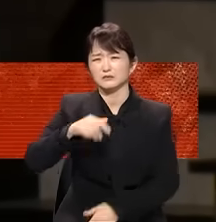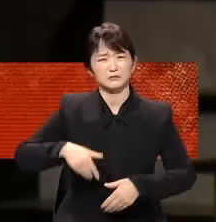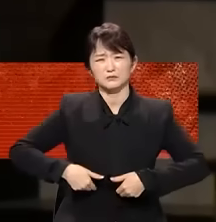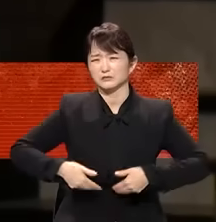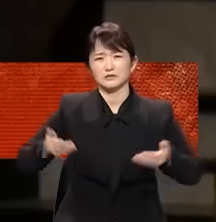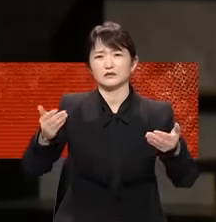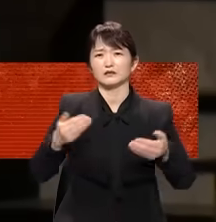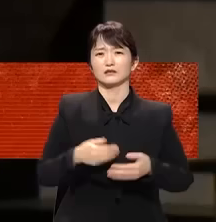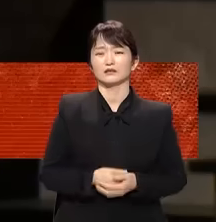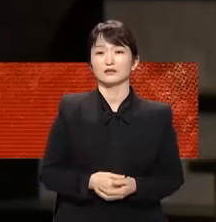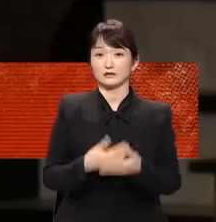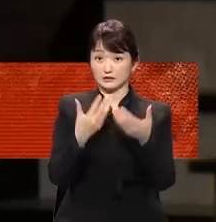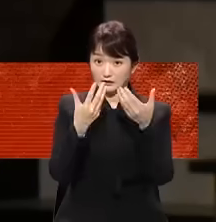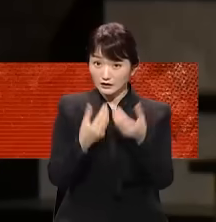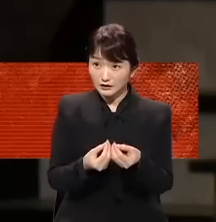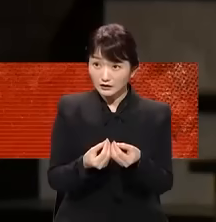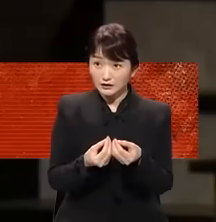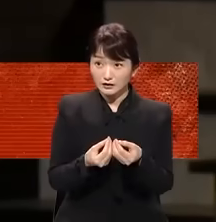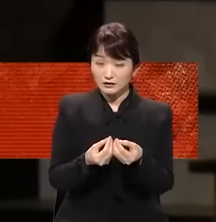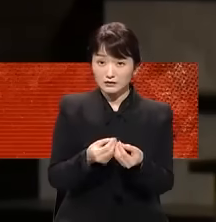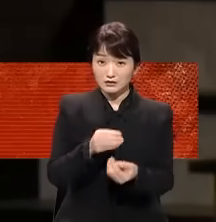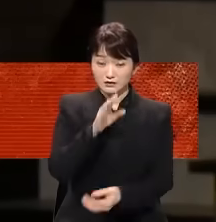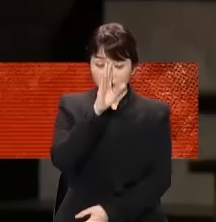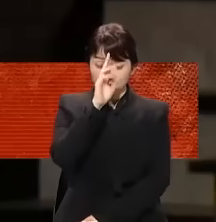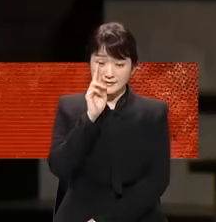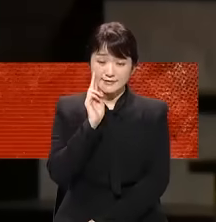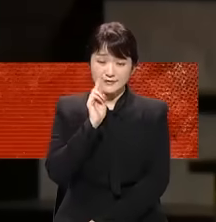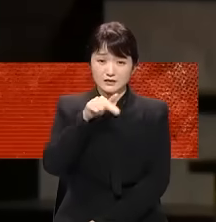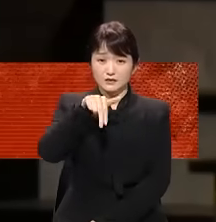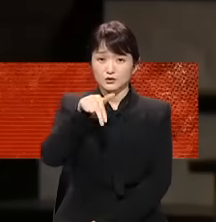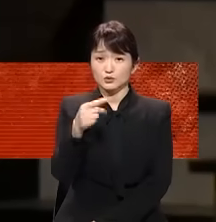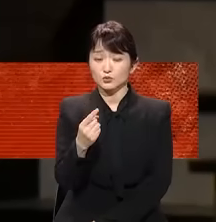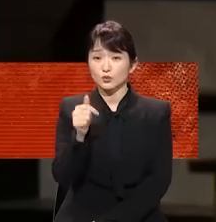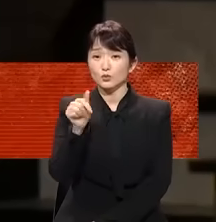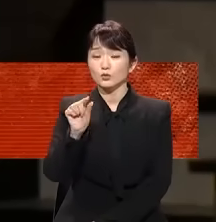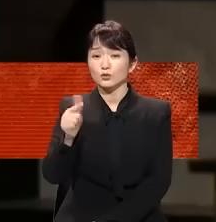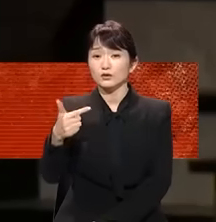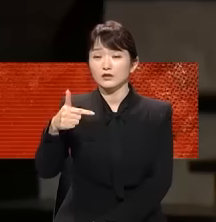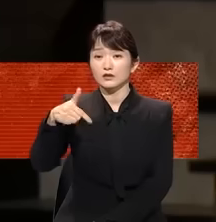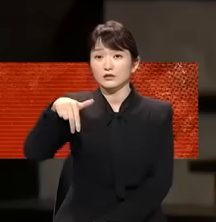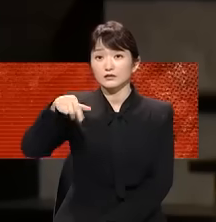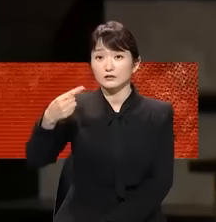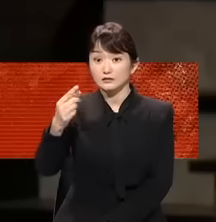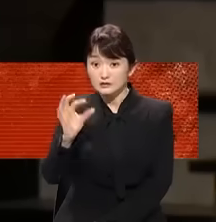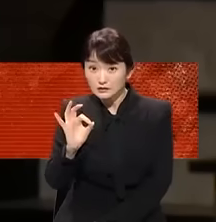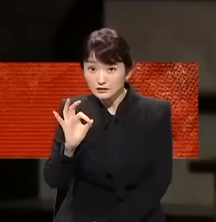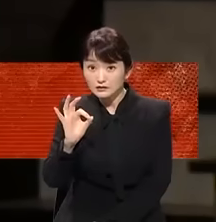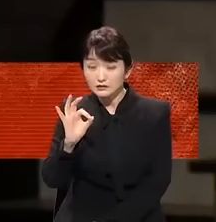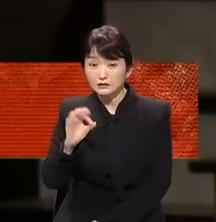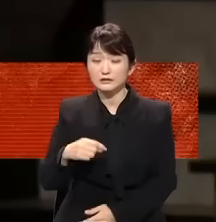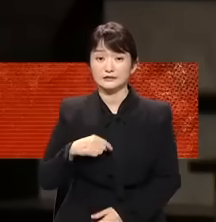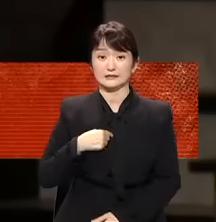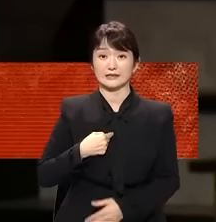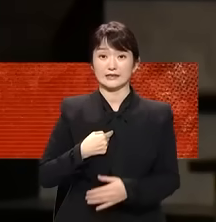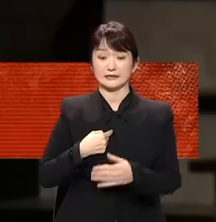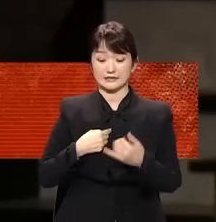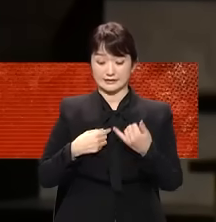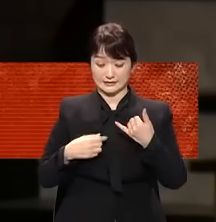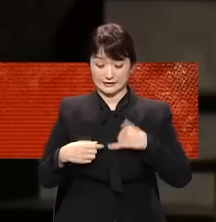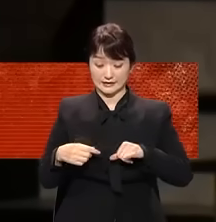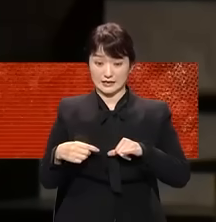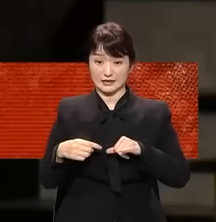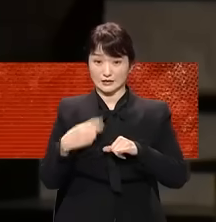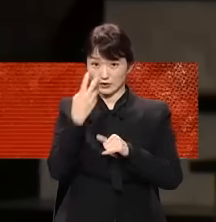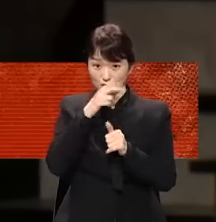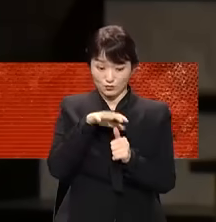같아요 예를 들어서 더 심각한 중증 조염병이 있다고 해도 자기 아이를 본능적으로 무익적 우리가 보호하려는게